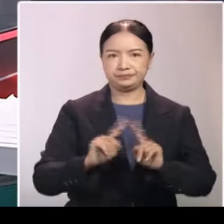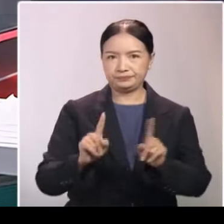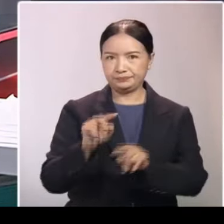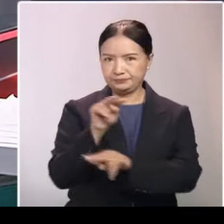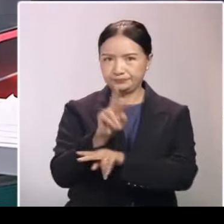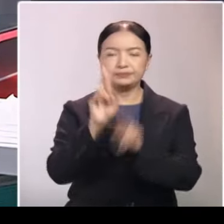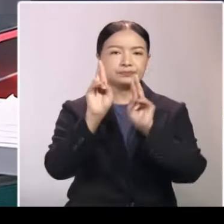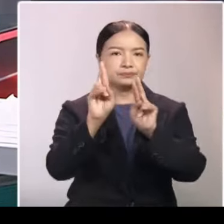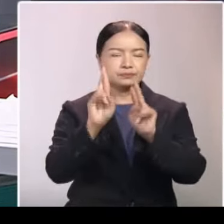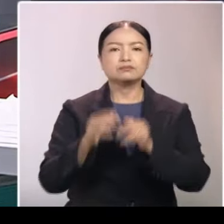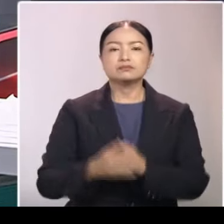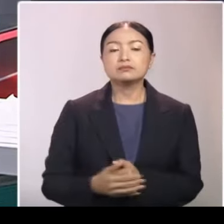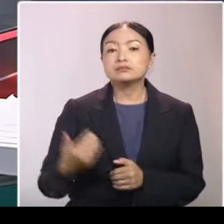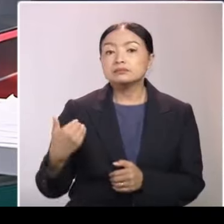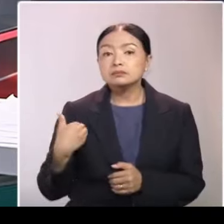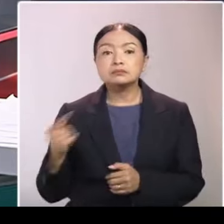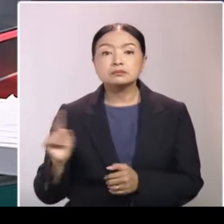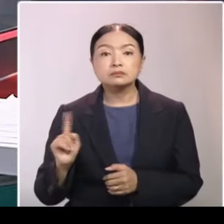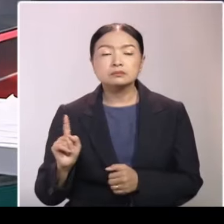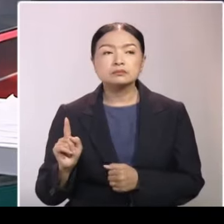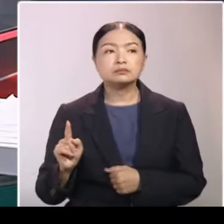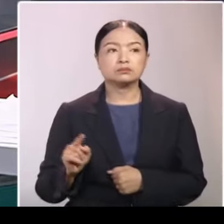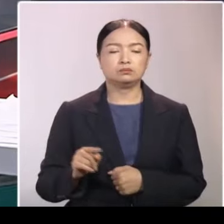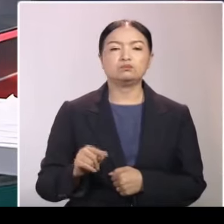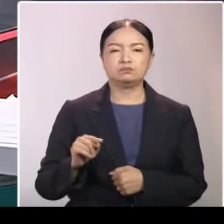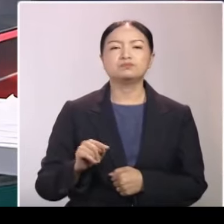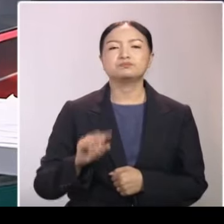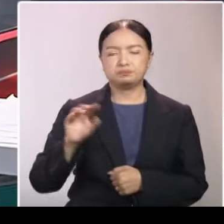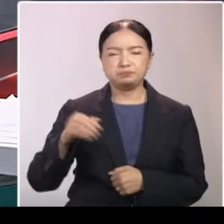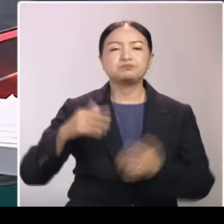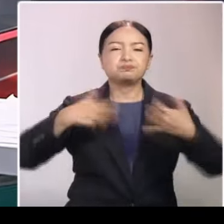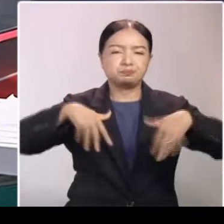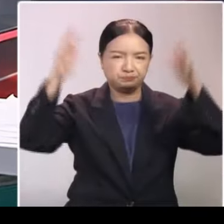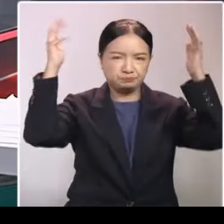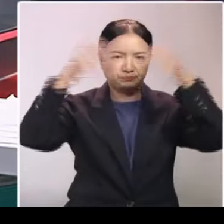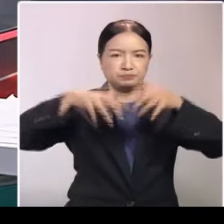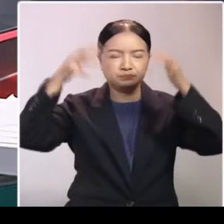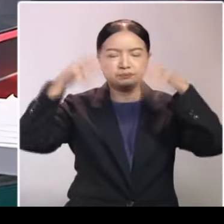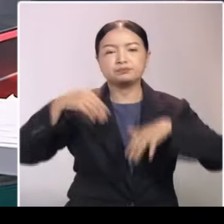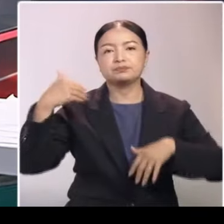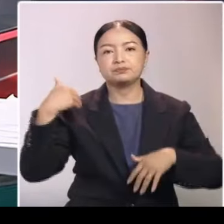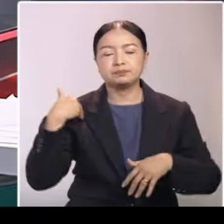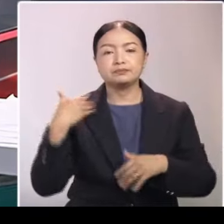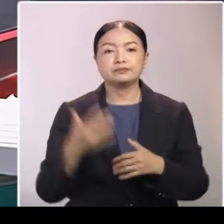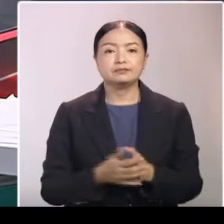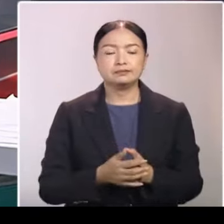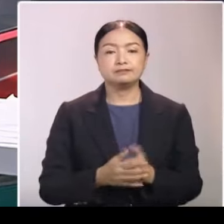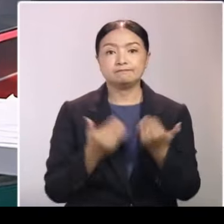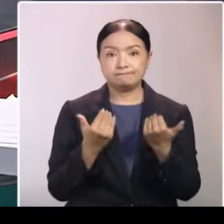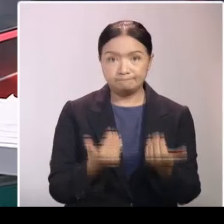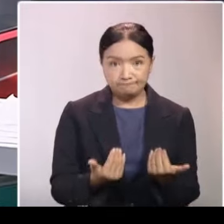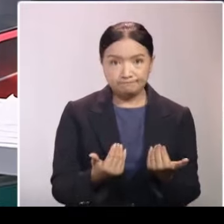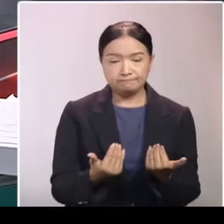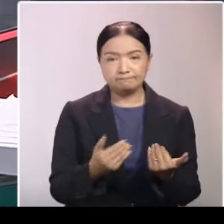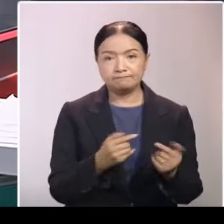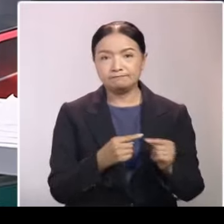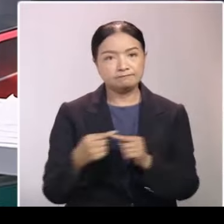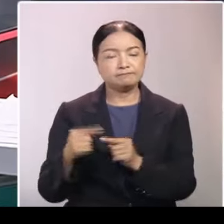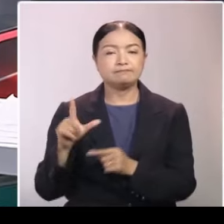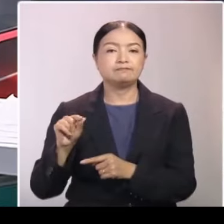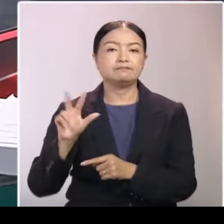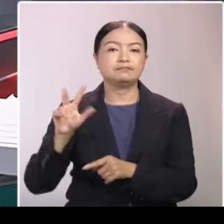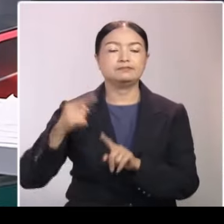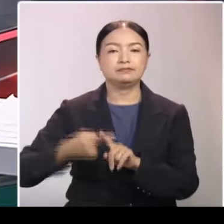ตอนเนี้ยมีอิทธิพลจากพายุซูริกเนี่ยส่งผลให้ฝนตกหลายพื้นที่ในช่วงวันนี้จนถึง 23